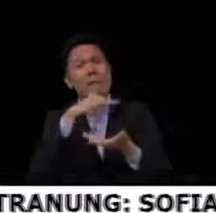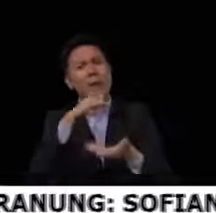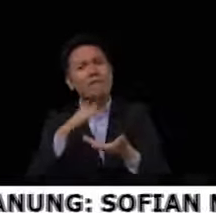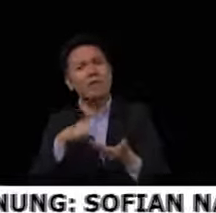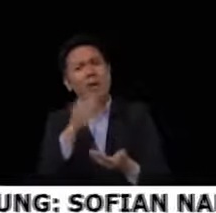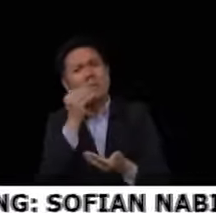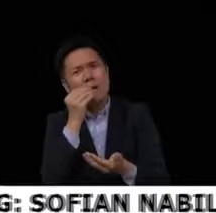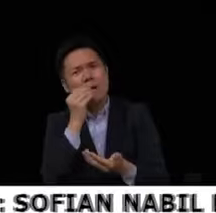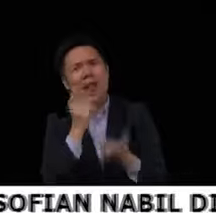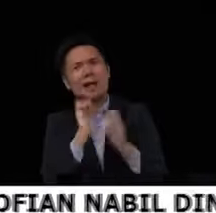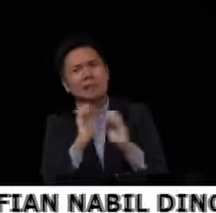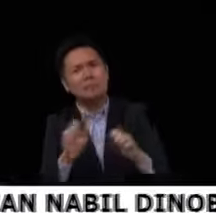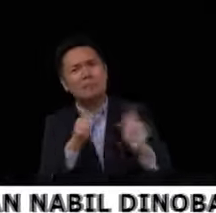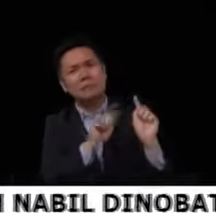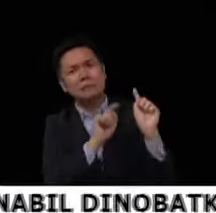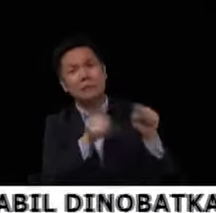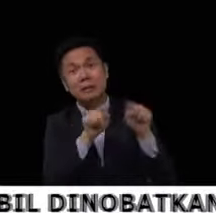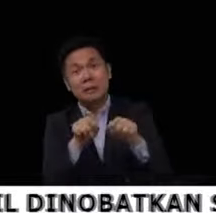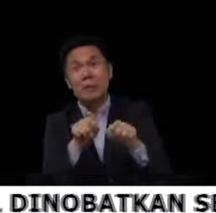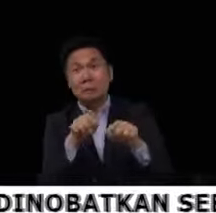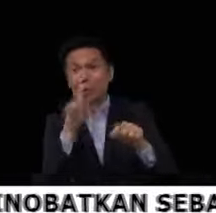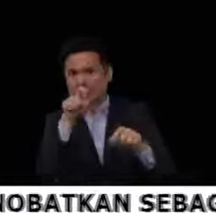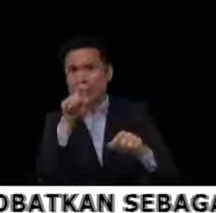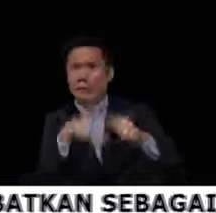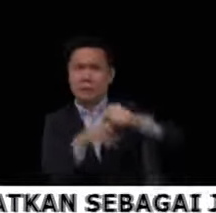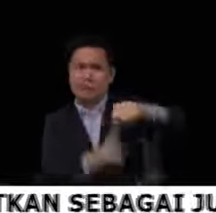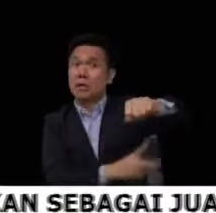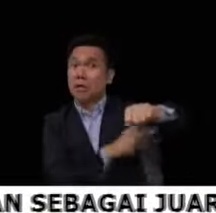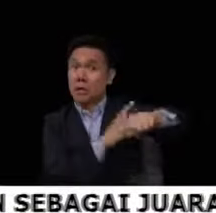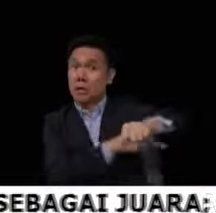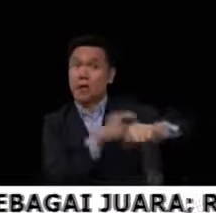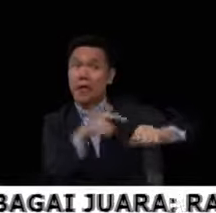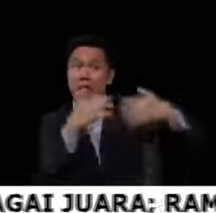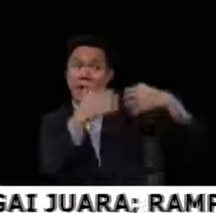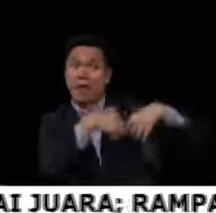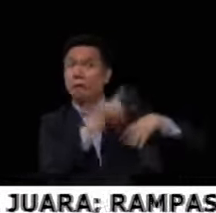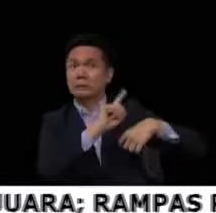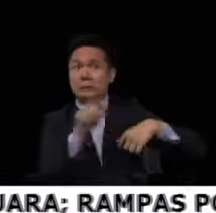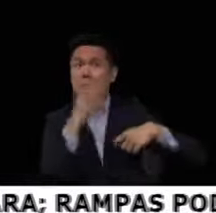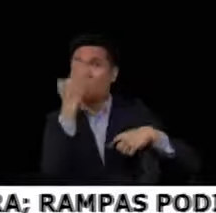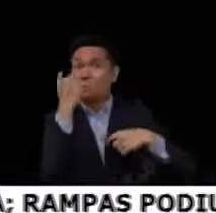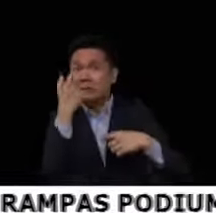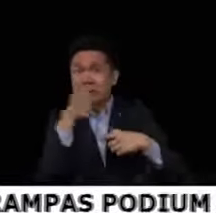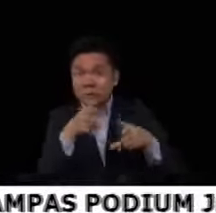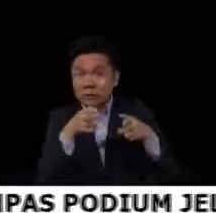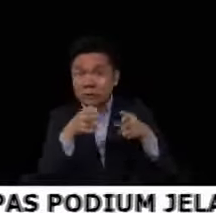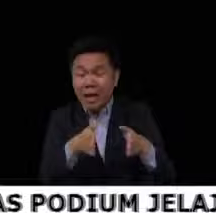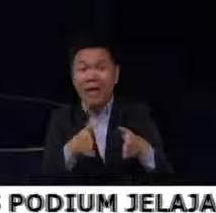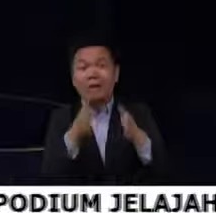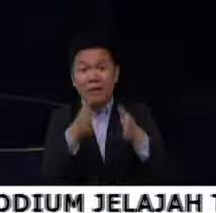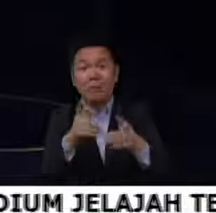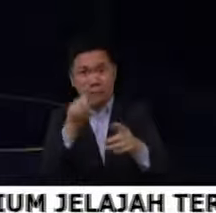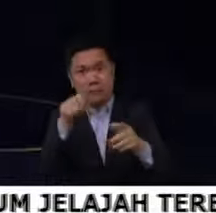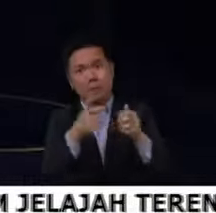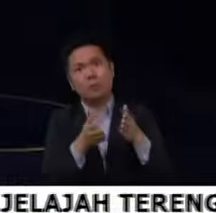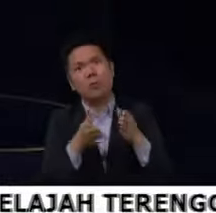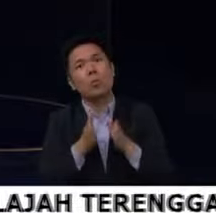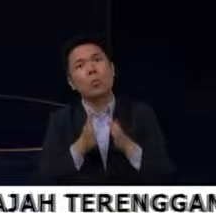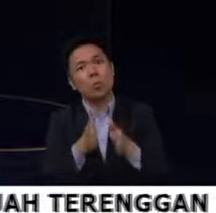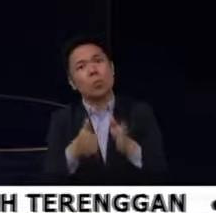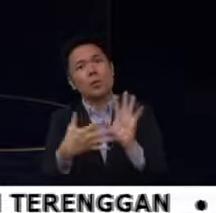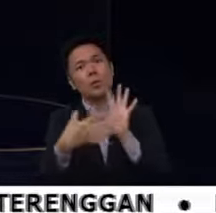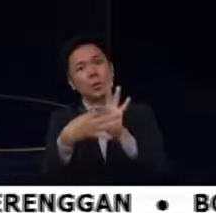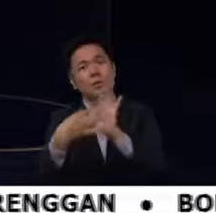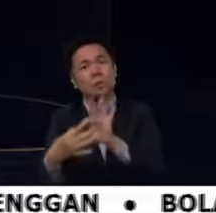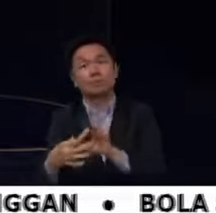bantuan kecemasan pada mereka terjejas kita memerlukan supaya jalan kita tidak akan terputusnya dan sejumlah kan